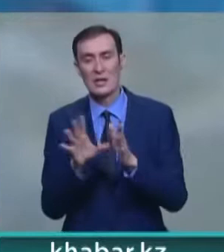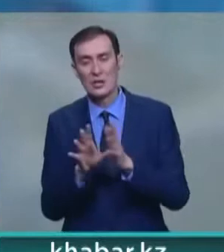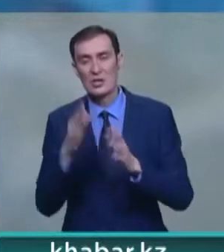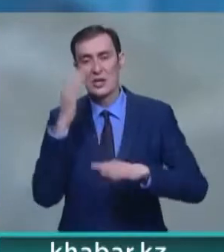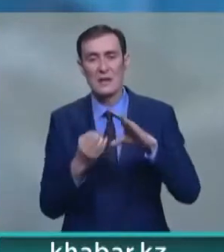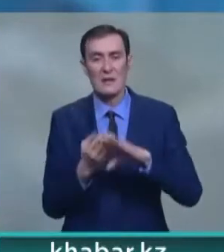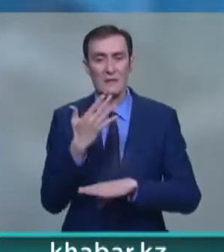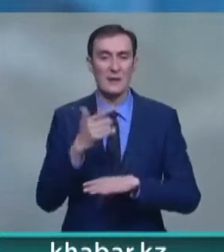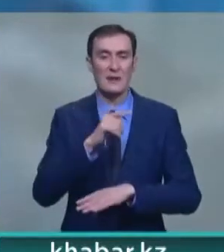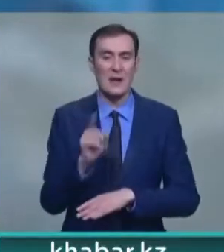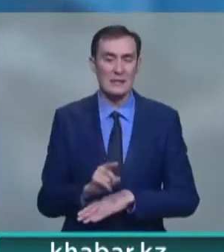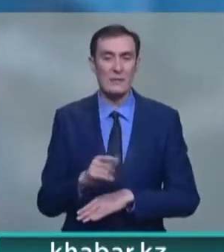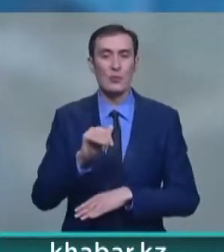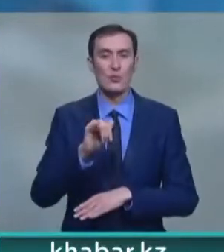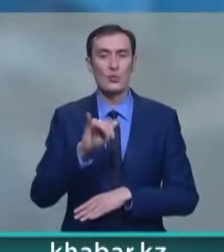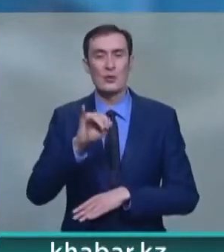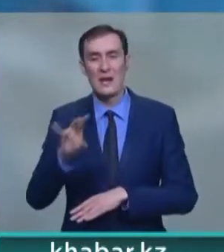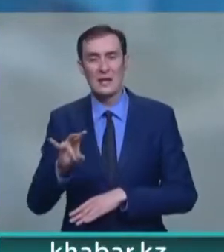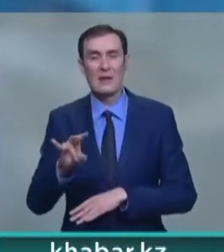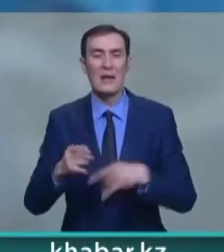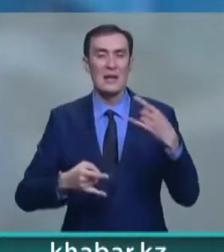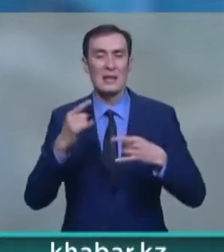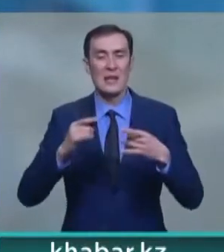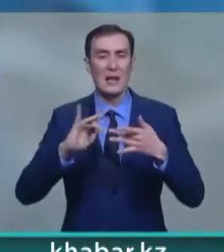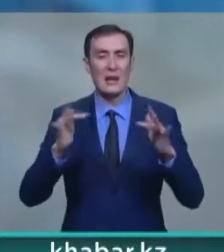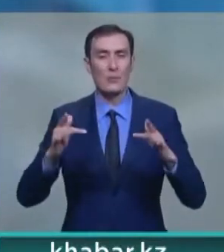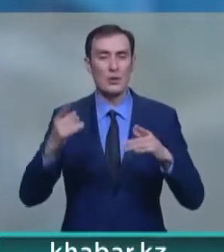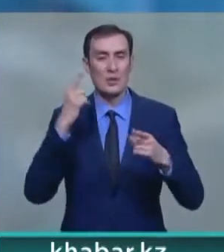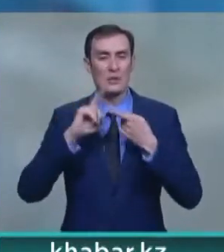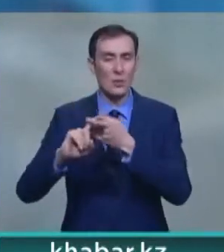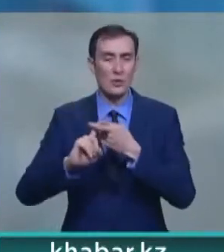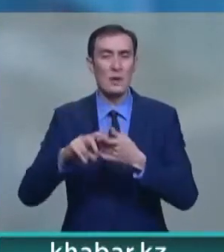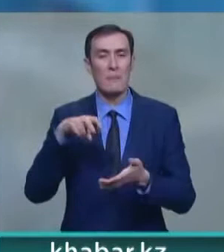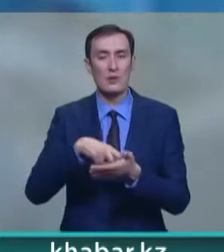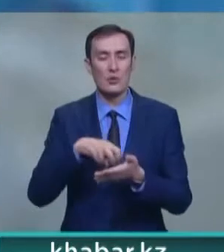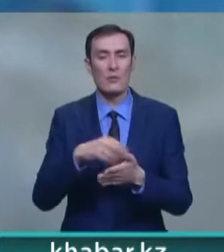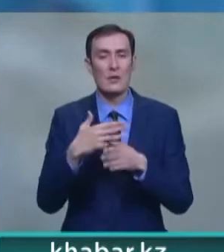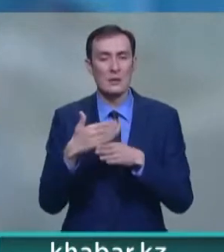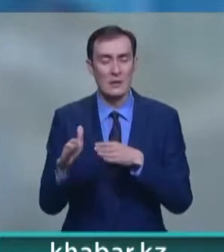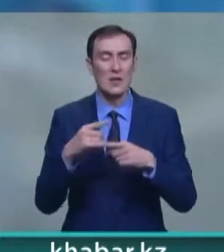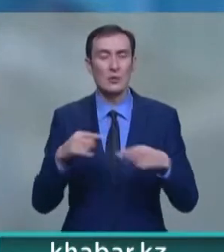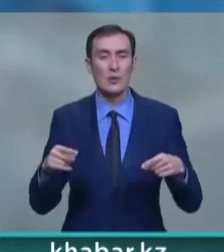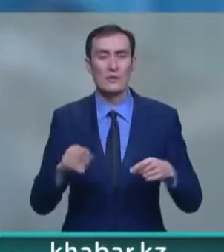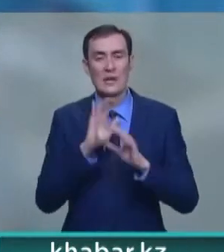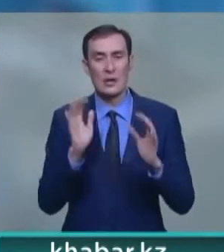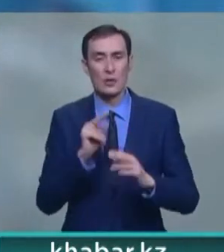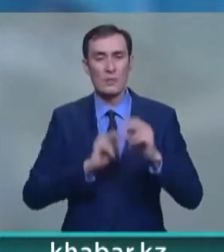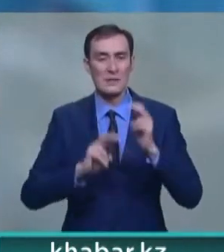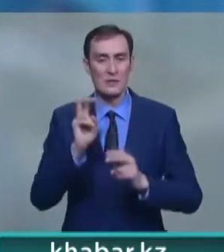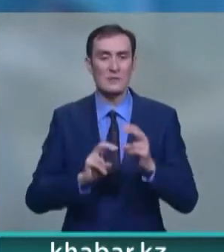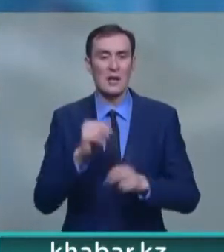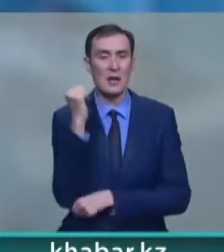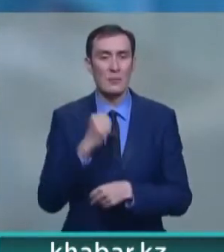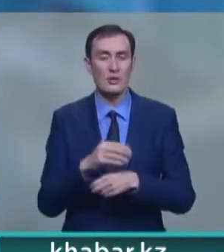энергетической, нефтегазовой, урановой, телекоммуникационной, почтовой и других отраслях. Сохранен производственный